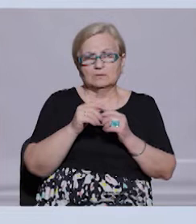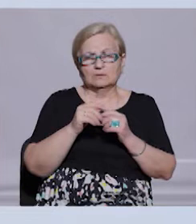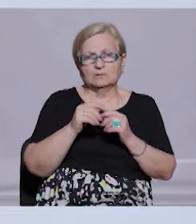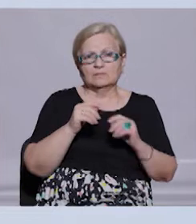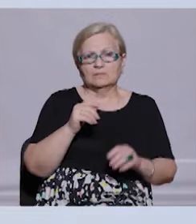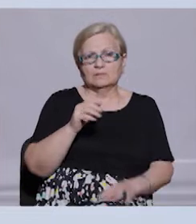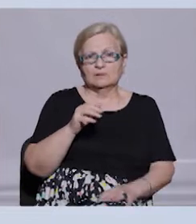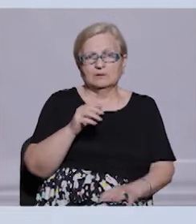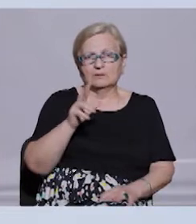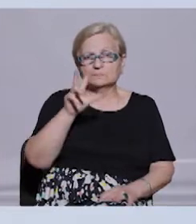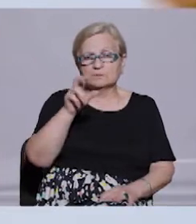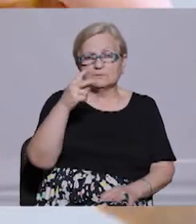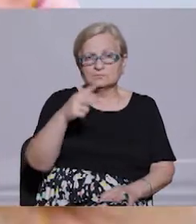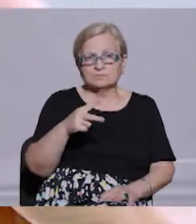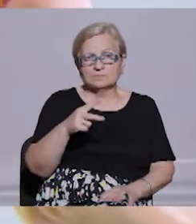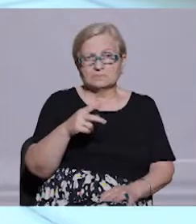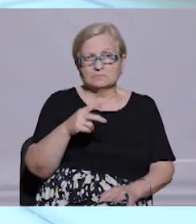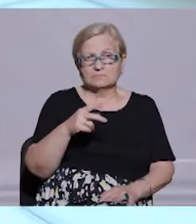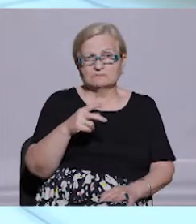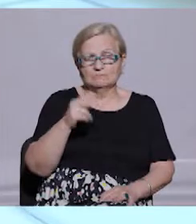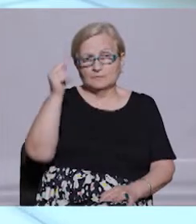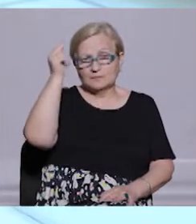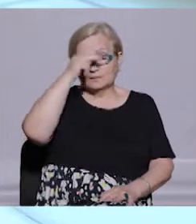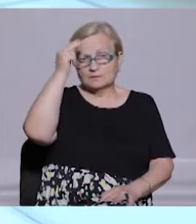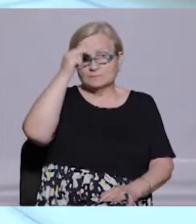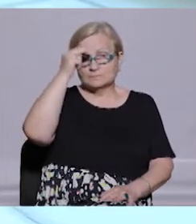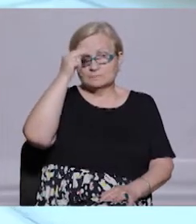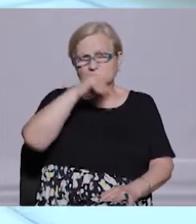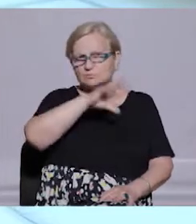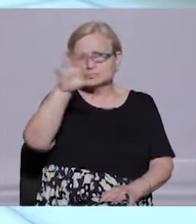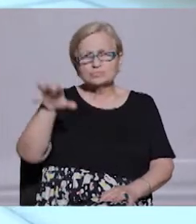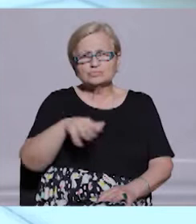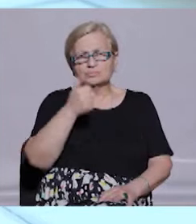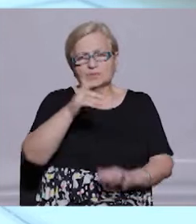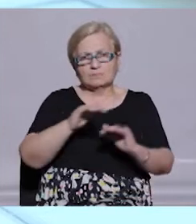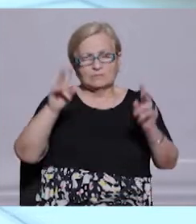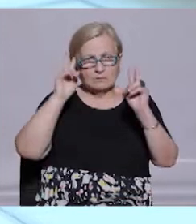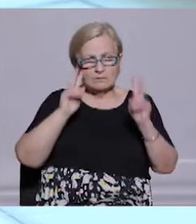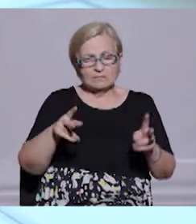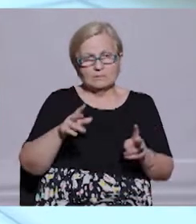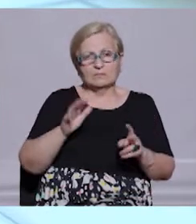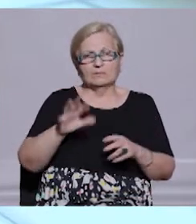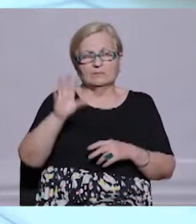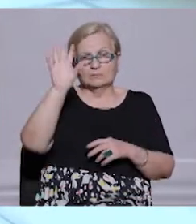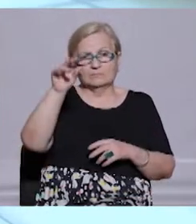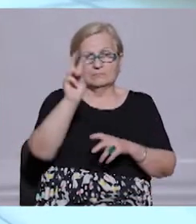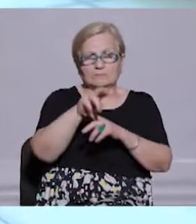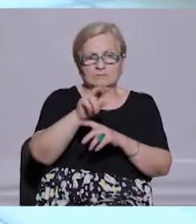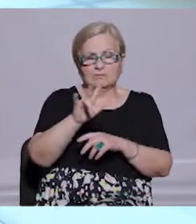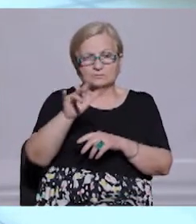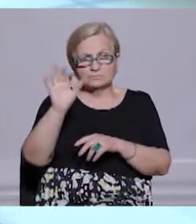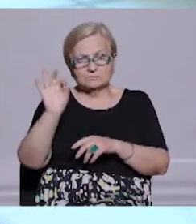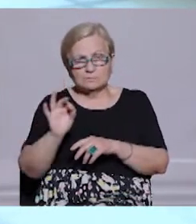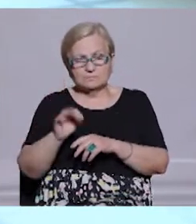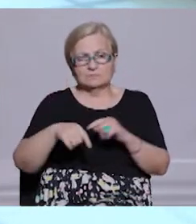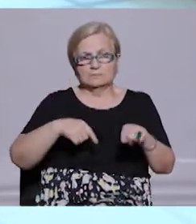ჩანს პირობა. ანუ ვიცით რომ ფეხბურთი ანუ სკოლაში არ ვიცით რამდენი მოსწავლეა, კალათბურთზე დადის